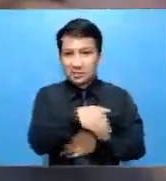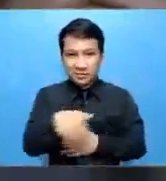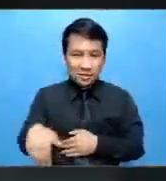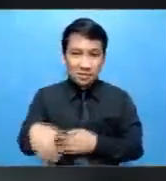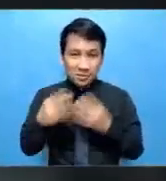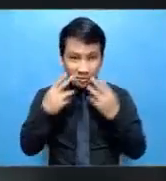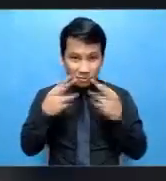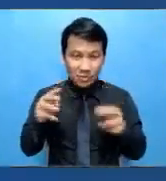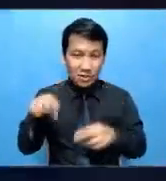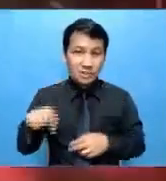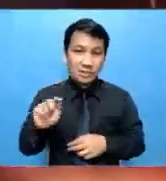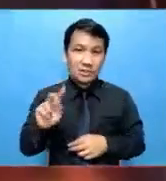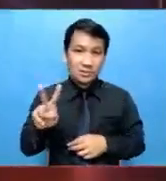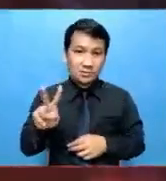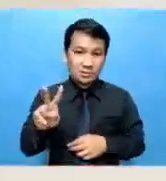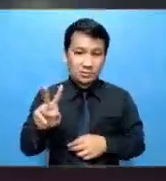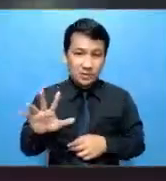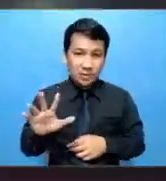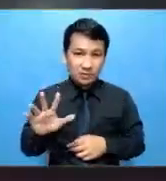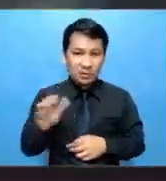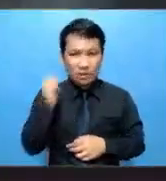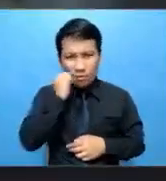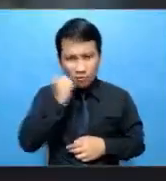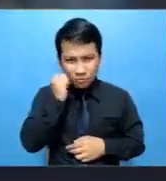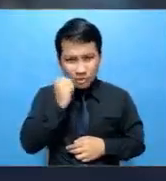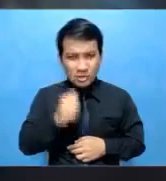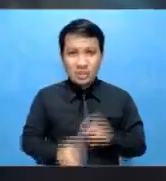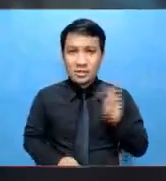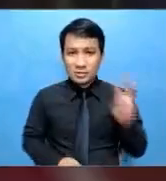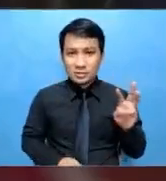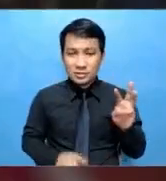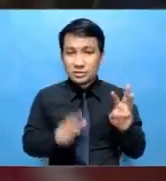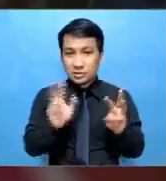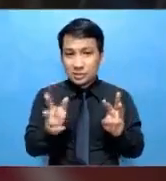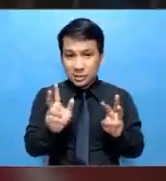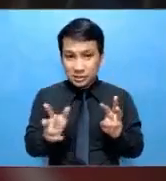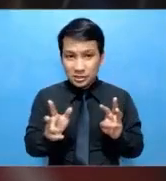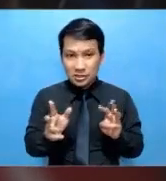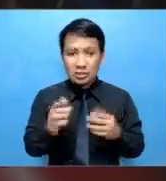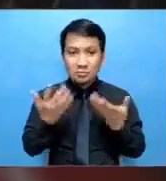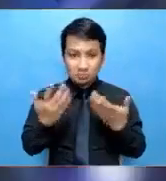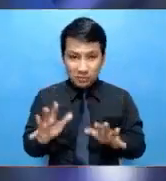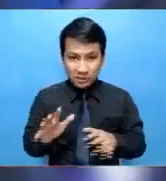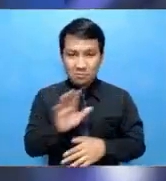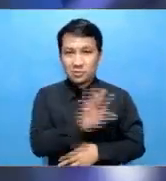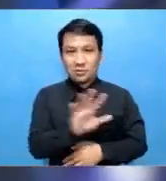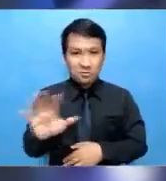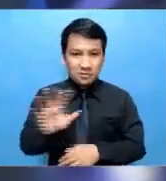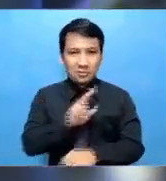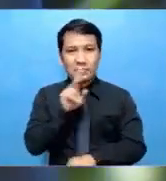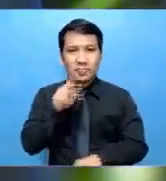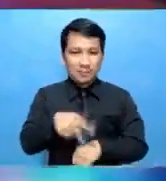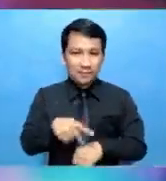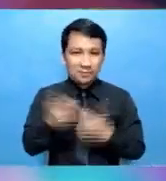sa TV5 ang Singgaling araw-araw, 6:30 p.m. pagkatapos ng Frontline